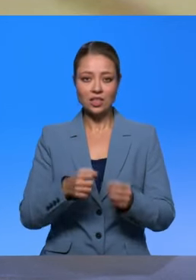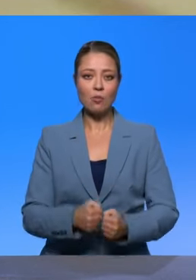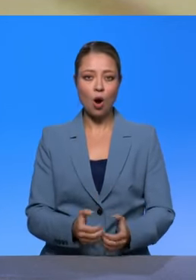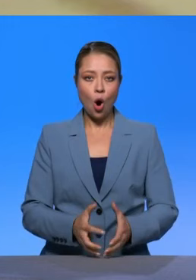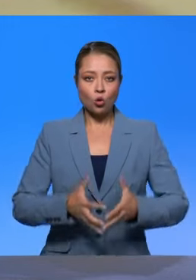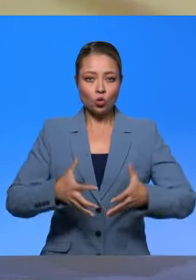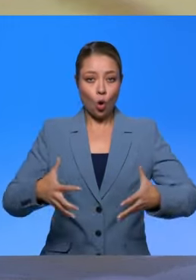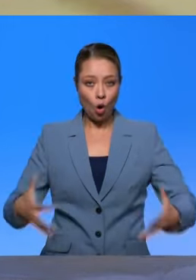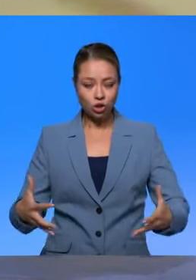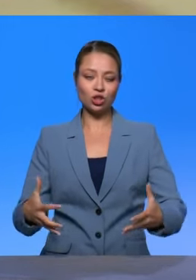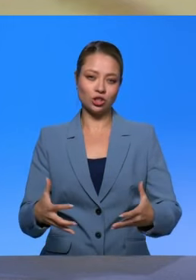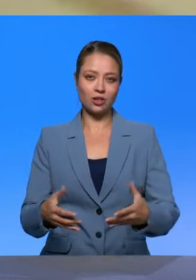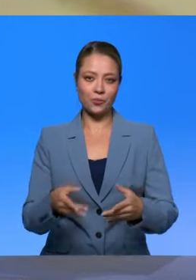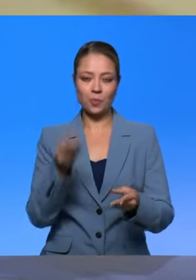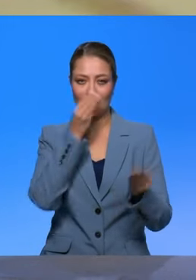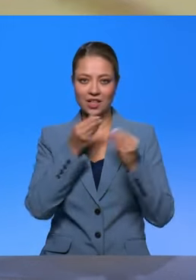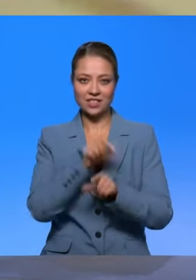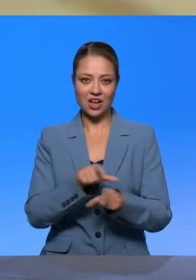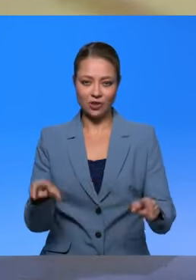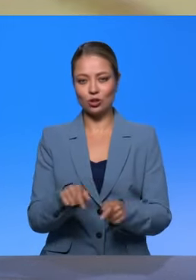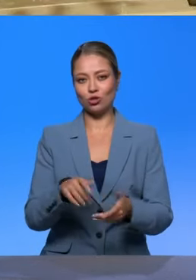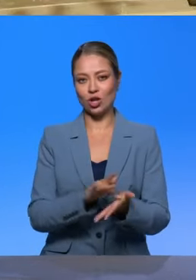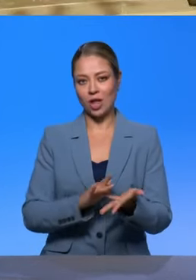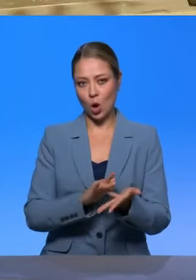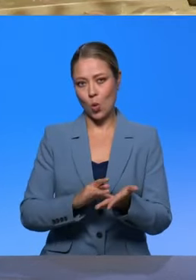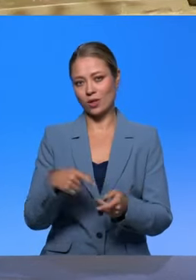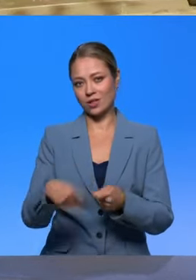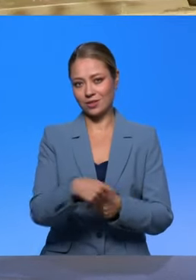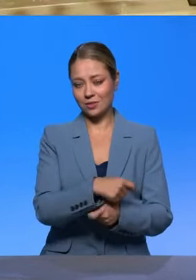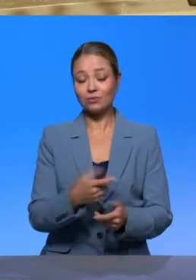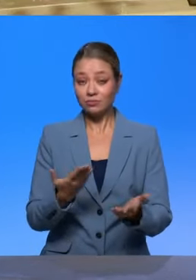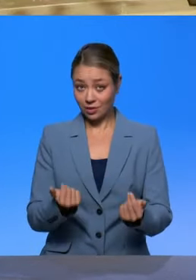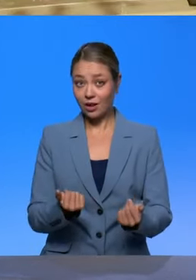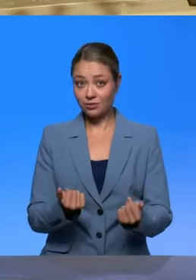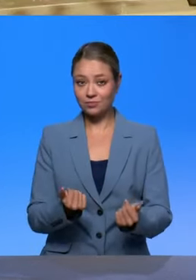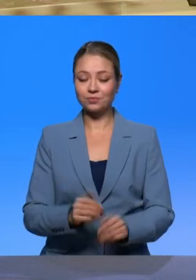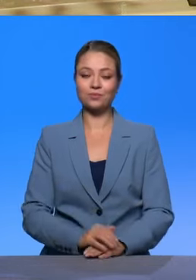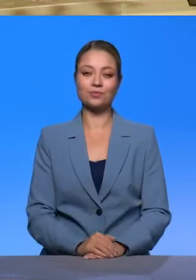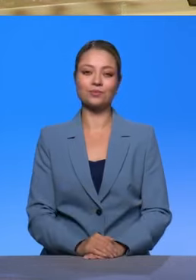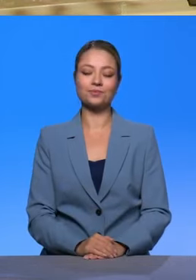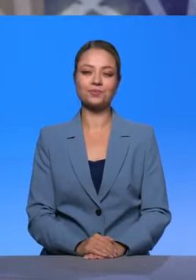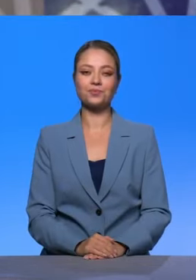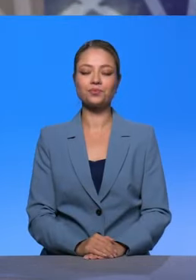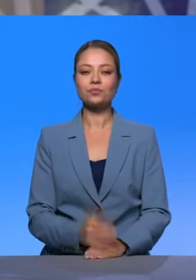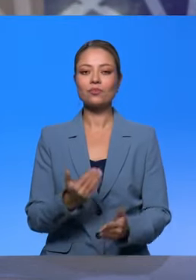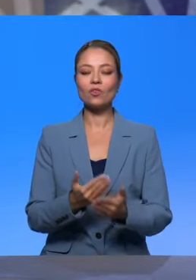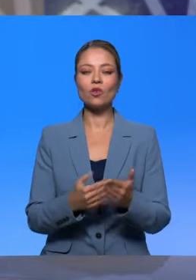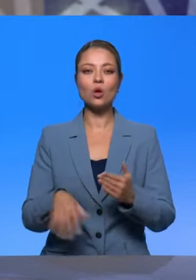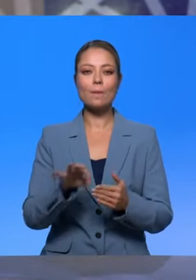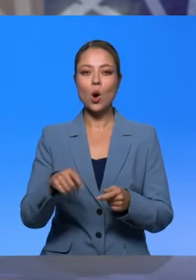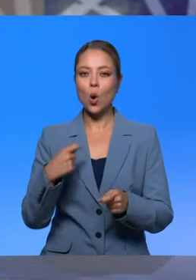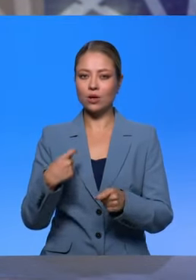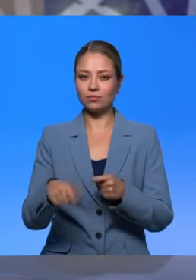понимаю, да, тарологи и хироманты. Ну, вот... широкие двери. Вы знаете, вот насчет тарологов я бы